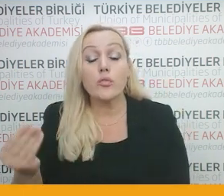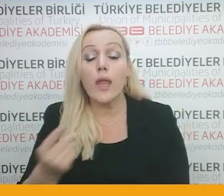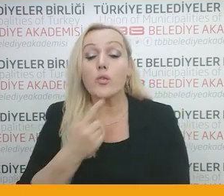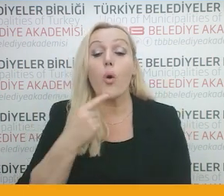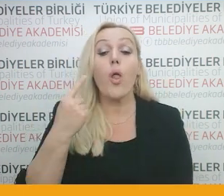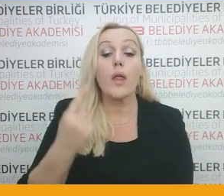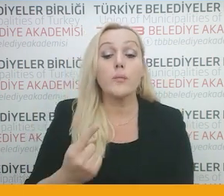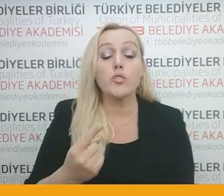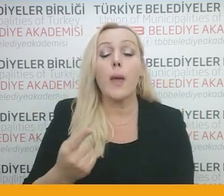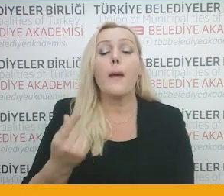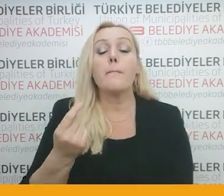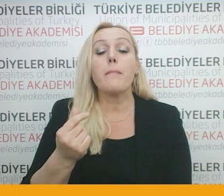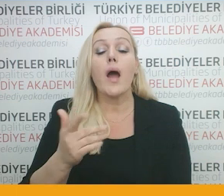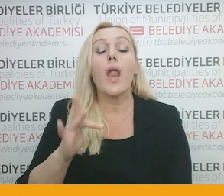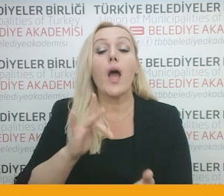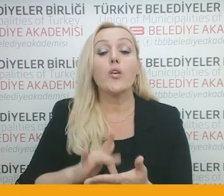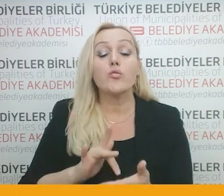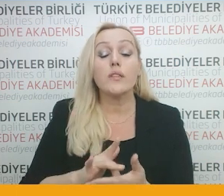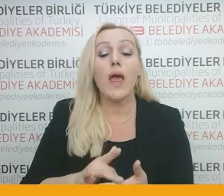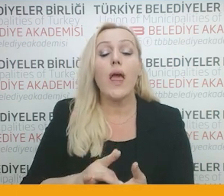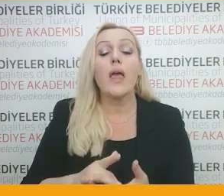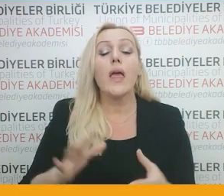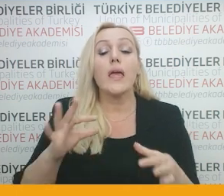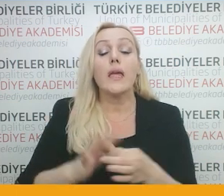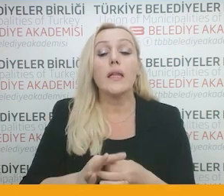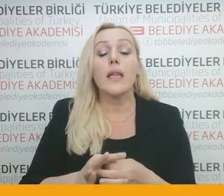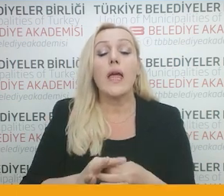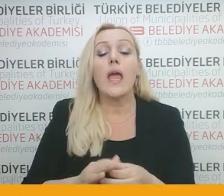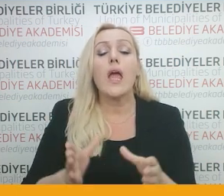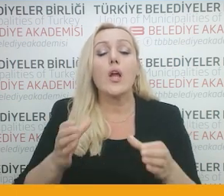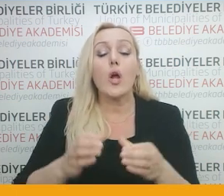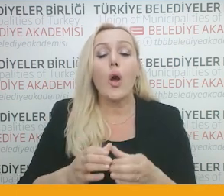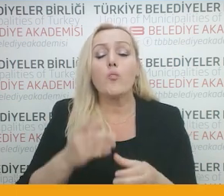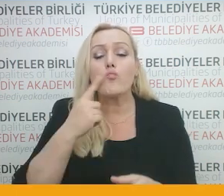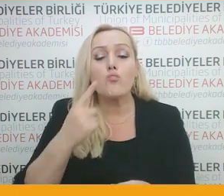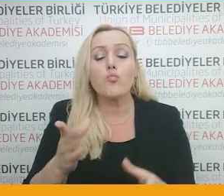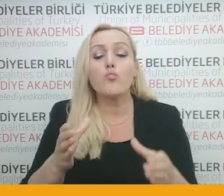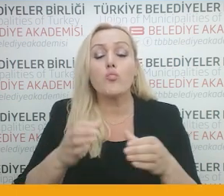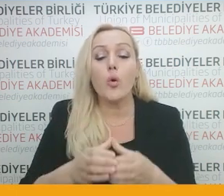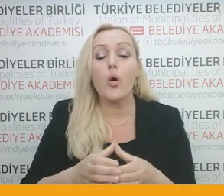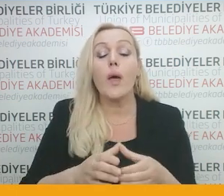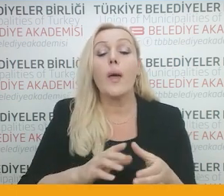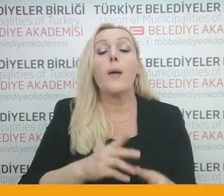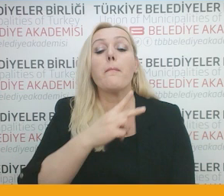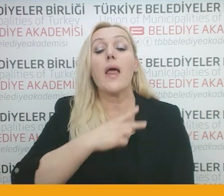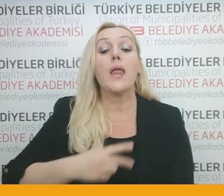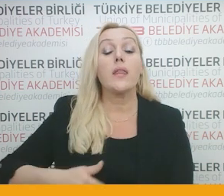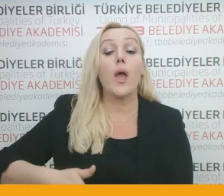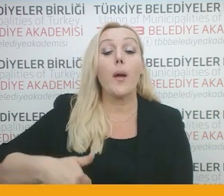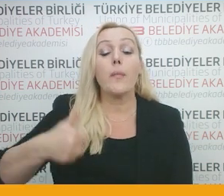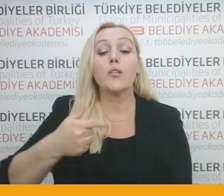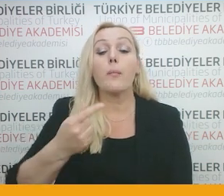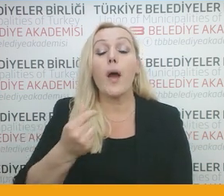değinmiş. Para cezaları ilgili kamu idaresinin üst yönetici tarafından verilir. Yani burada üst yönetici kimdi belediyeli? Belediye başkanı. Bu